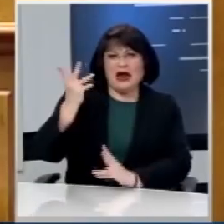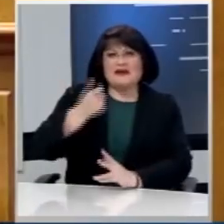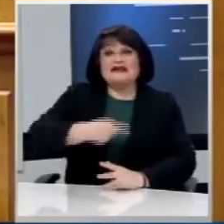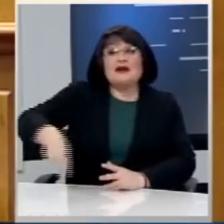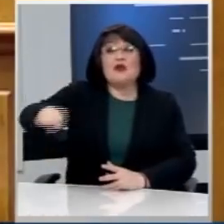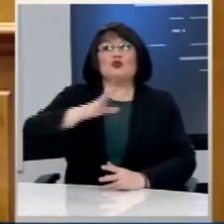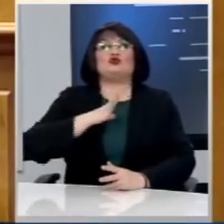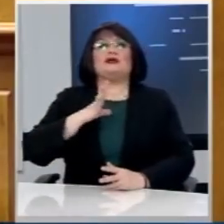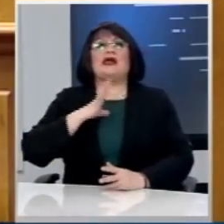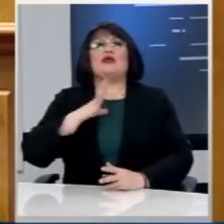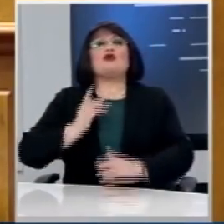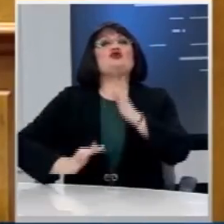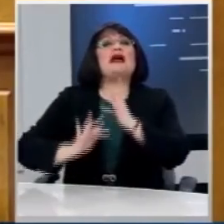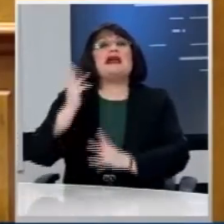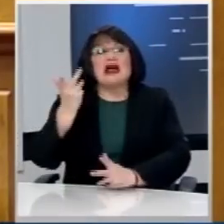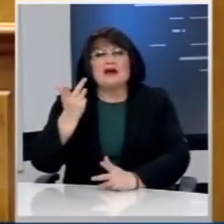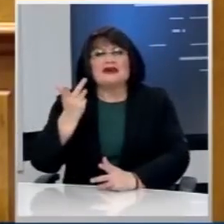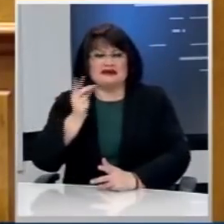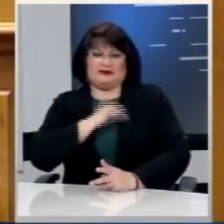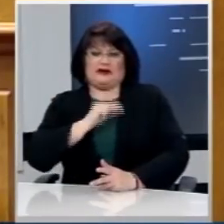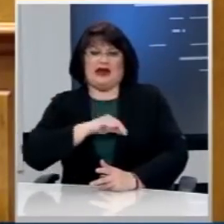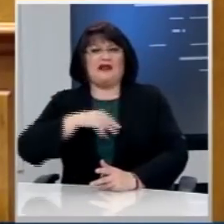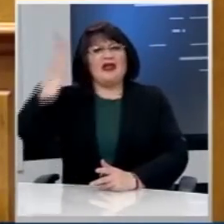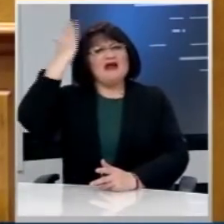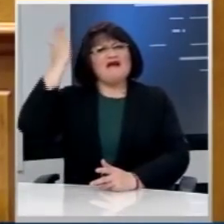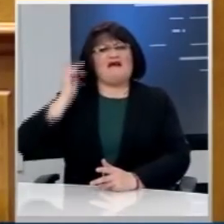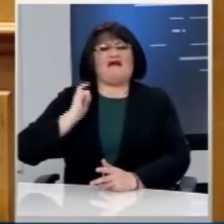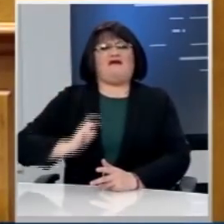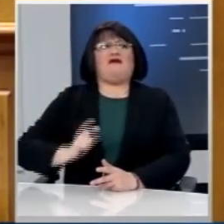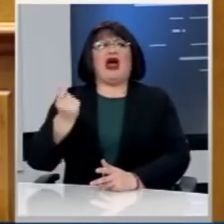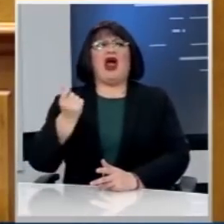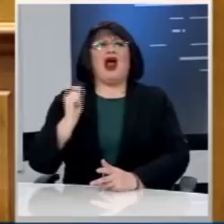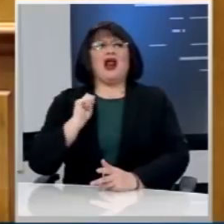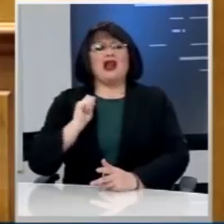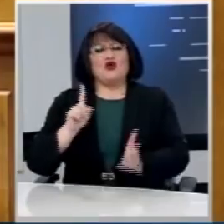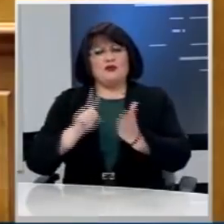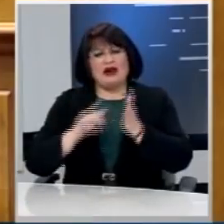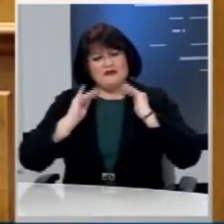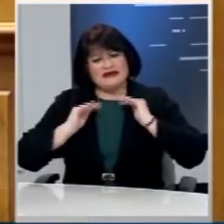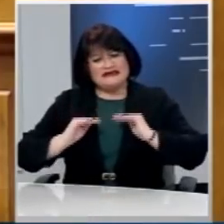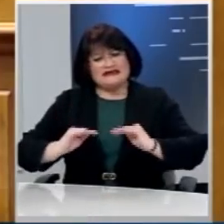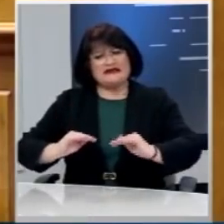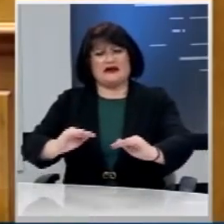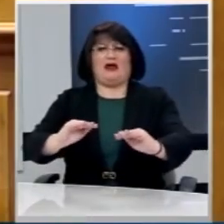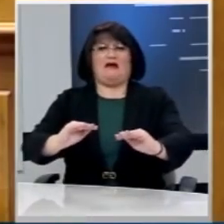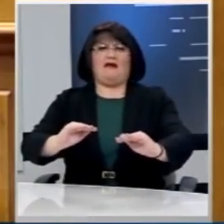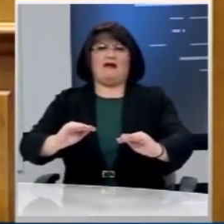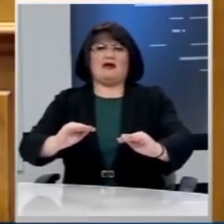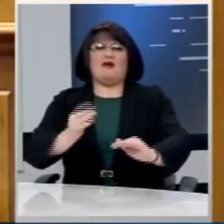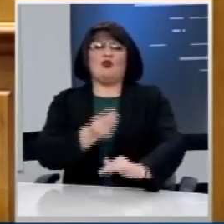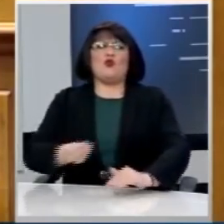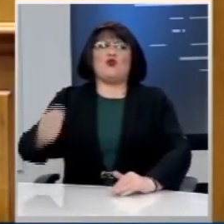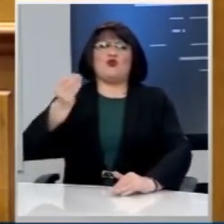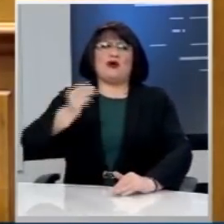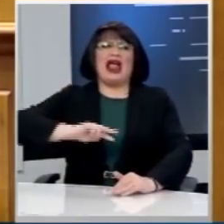για όλους, είναι ανάπτυξη των κερδών του κεφαλαίου και προϋποθέτει διατήρηση, συνέχιση και